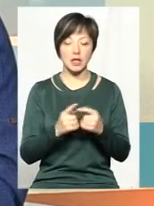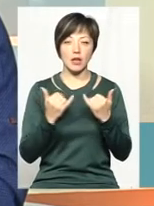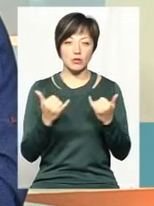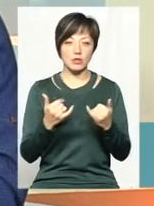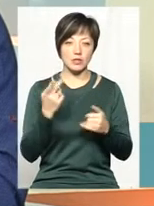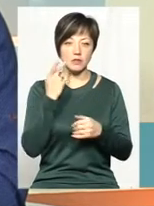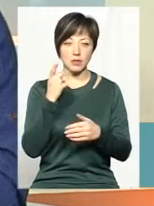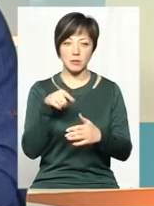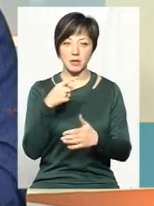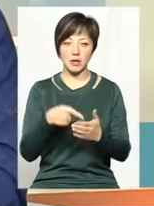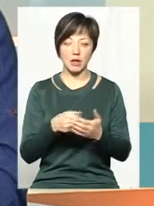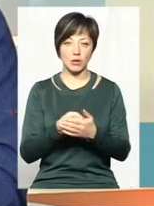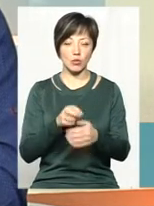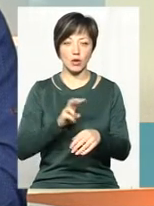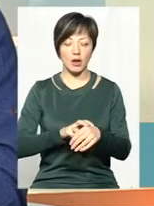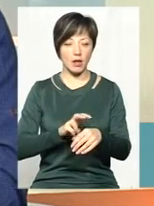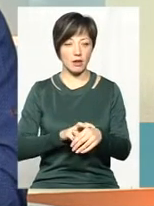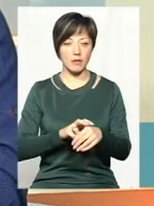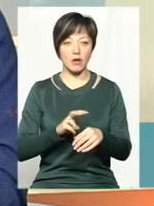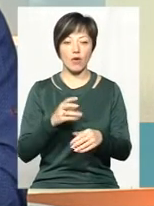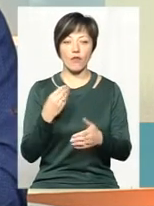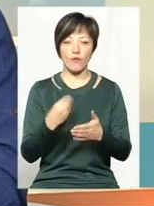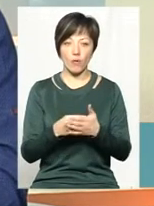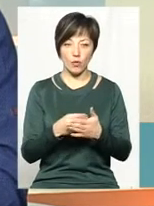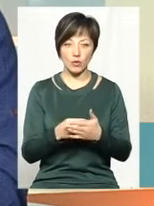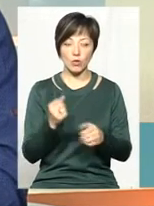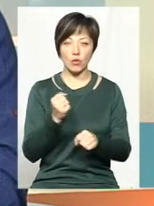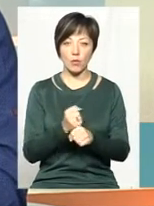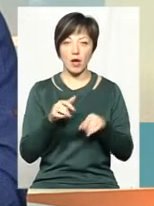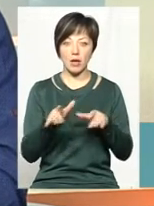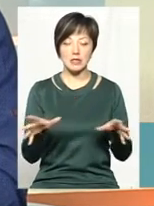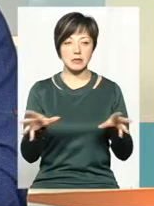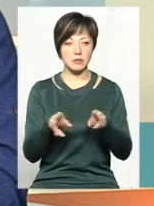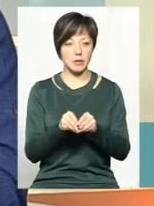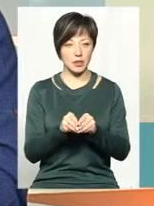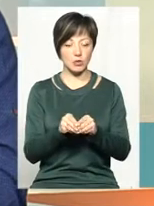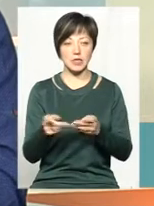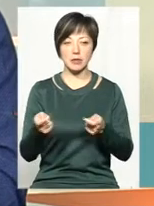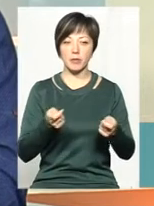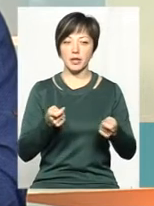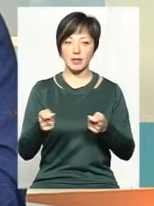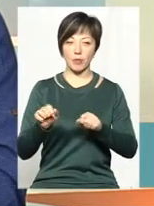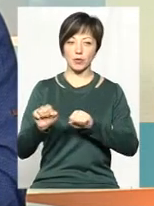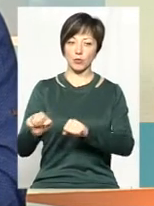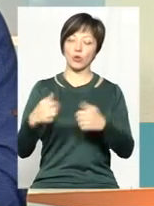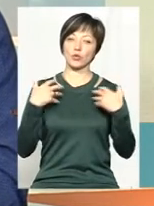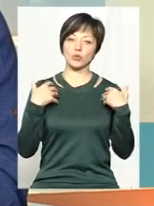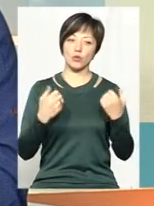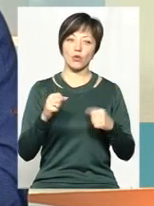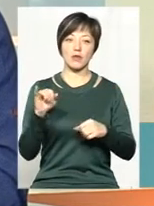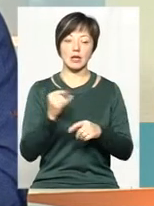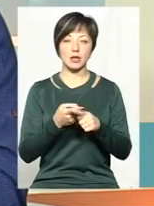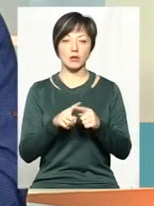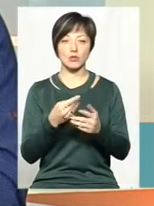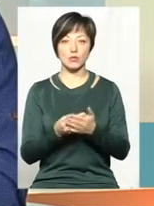чого, це завжди питання до лікарів, тому що фонд робить цю акцію спільно із Департаментом охорони здоров'я. І от на ту